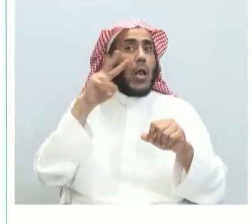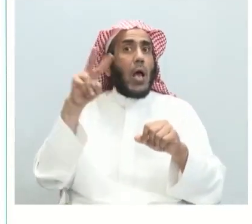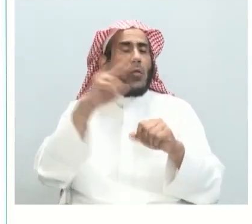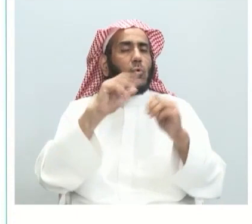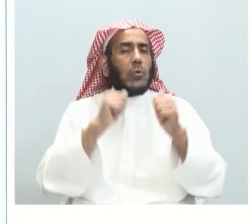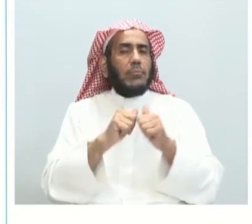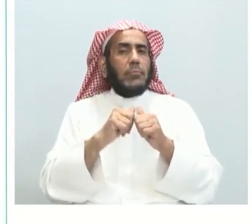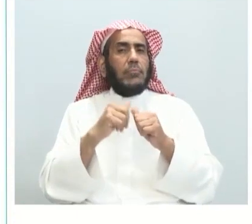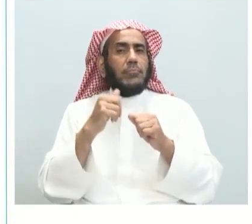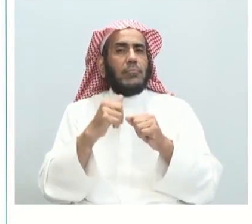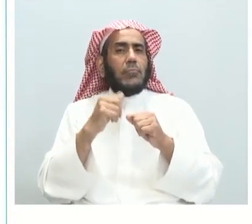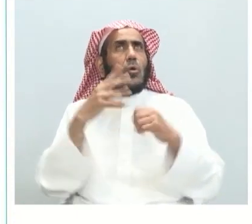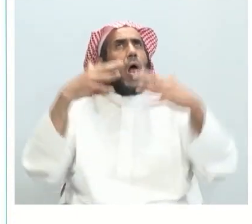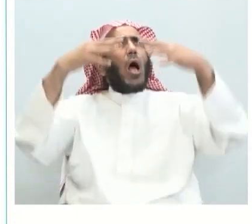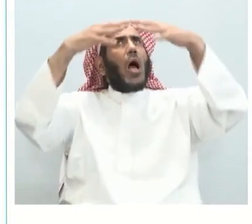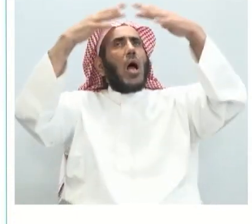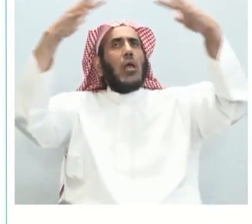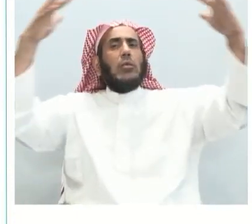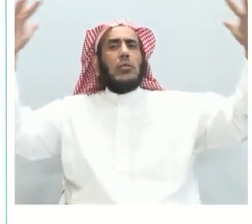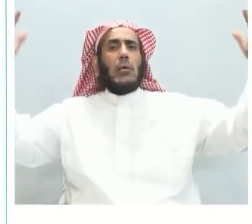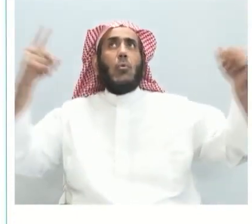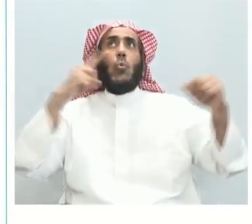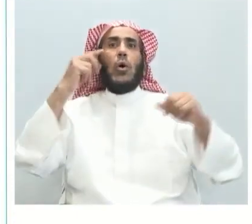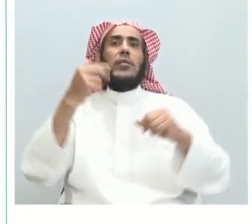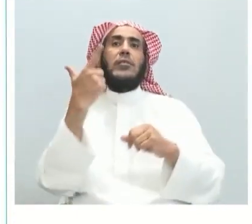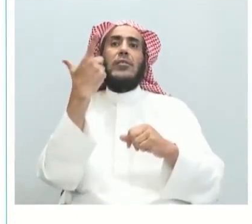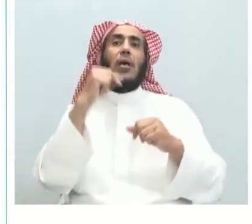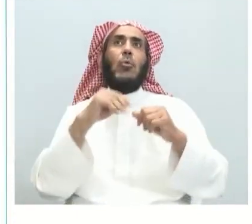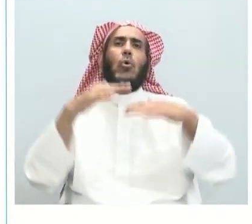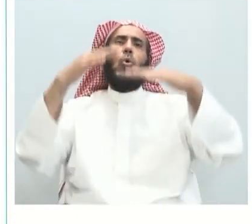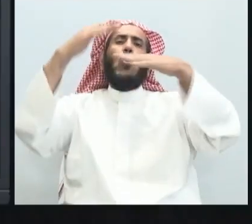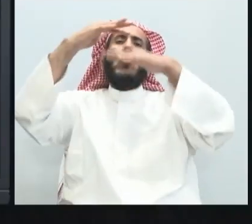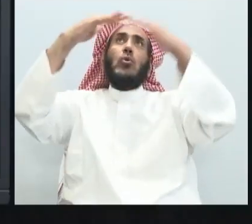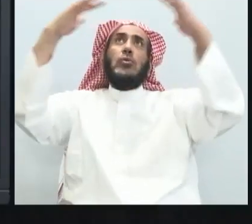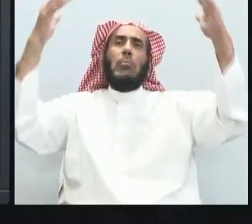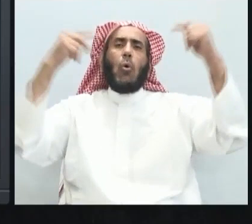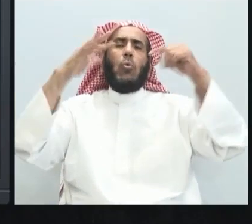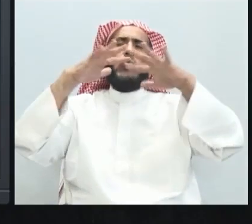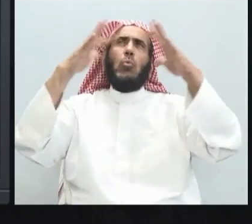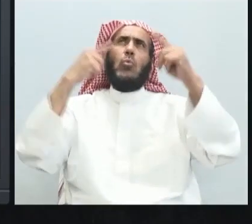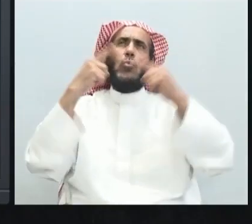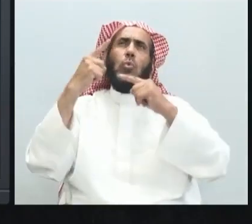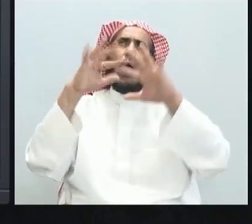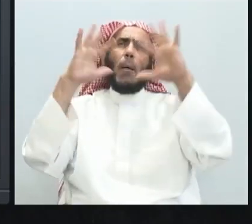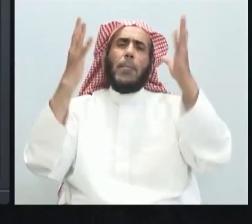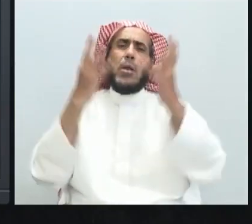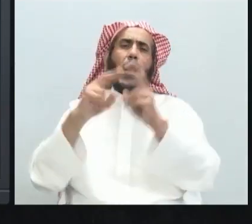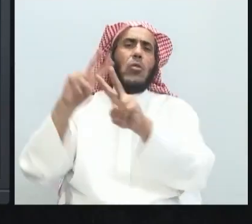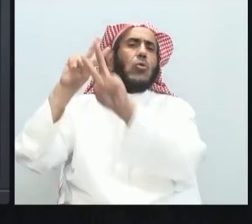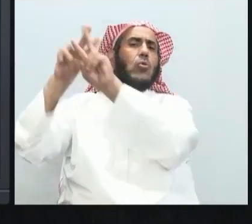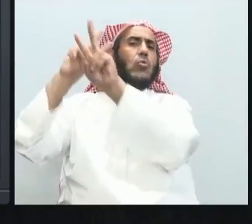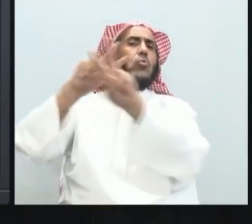الطلاب والطالبات الى هذه السماوات السبع الطباق وما في السماء الدنيا من تلك النجوم